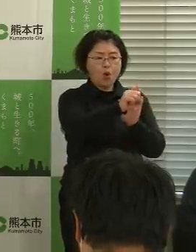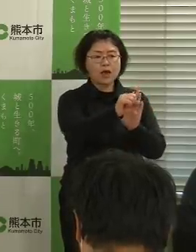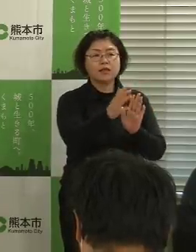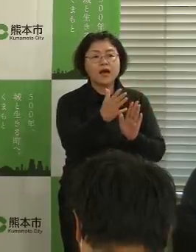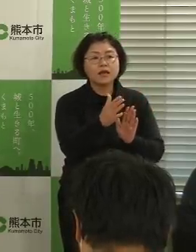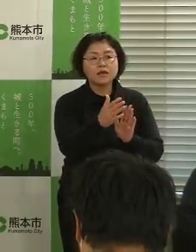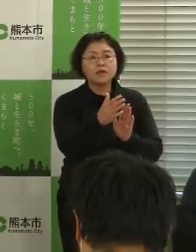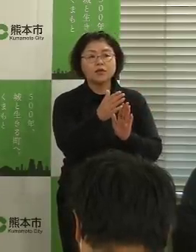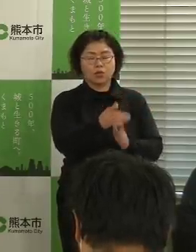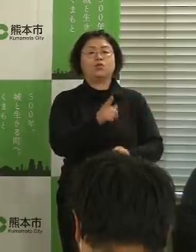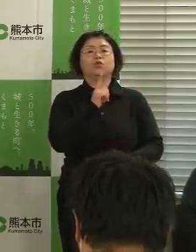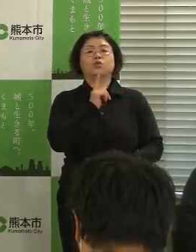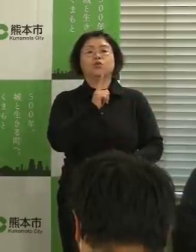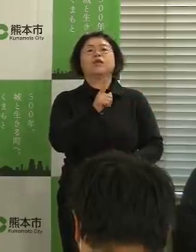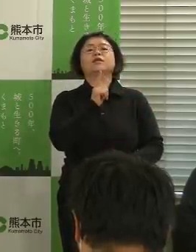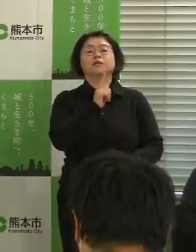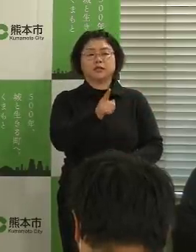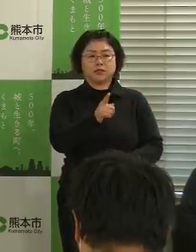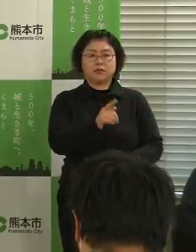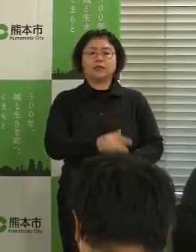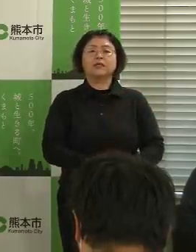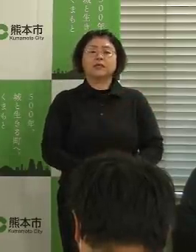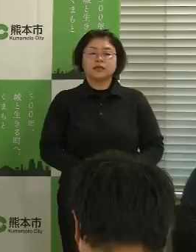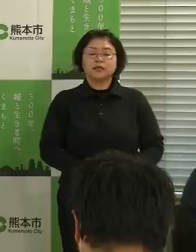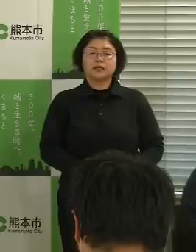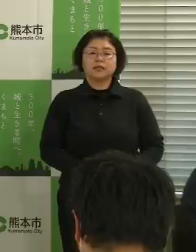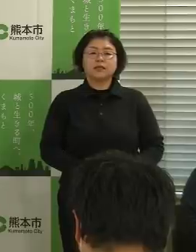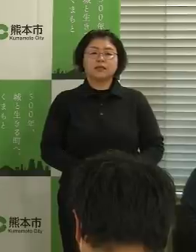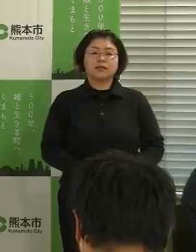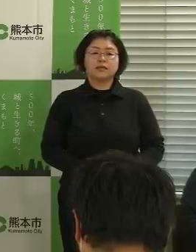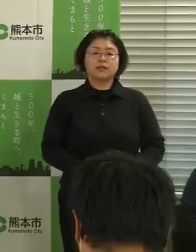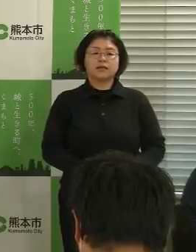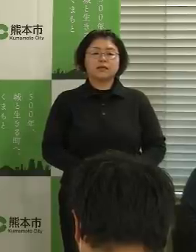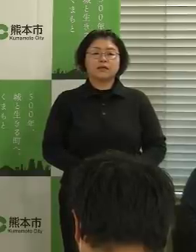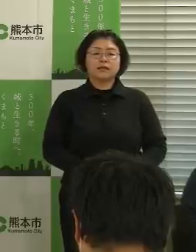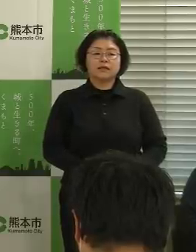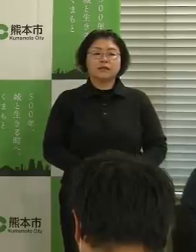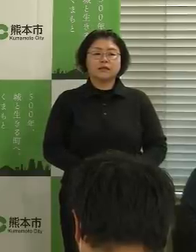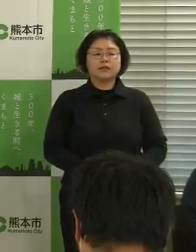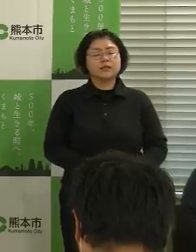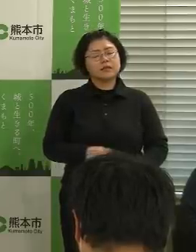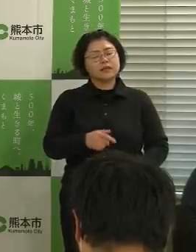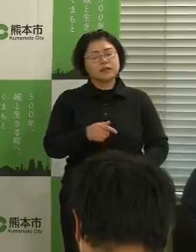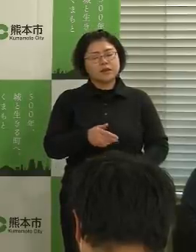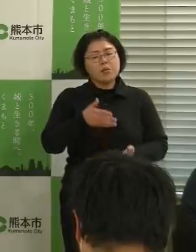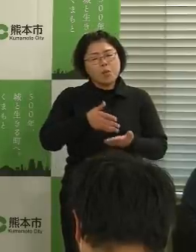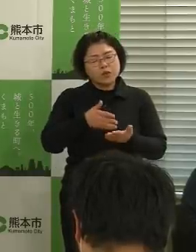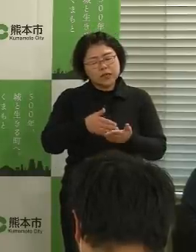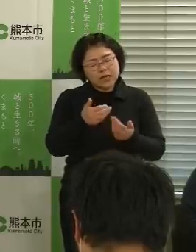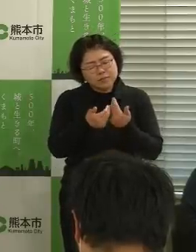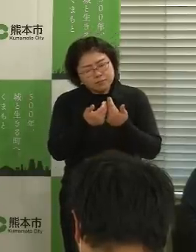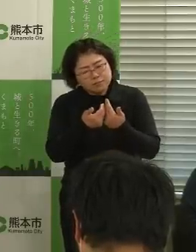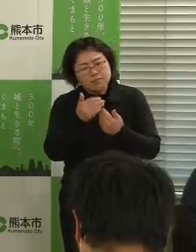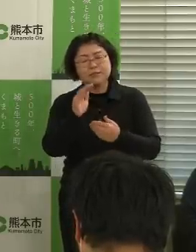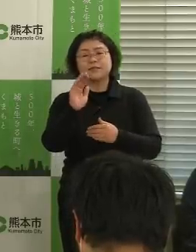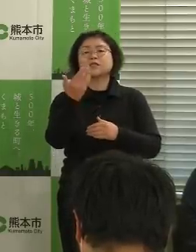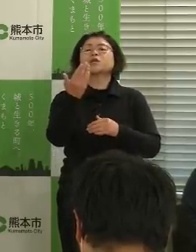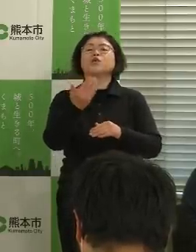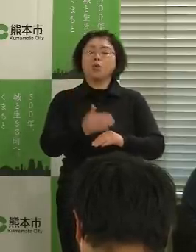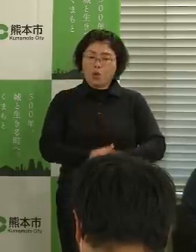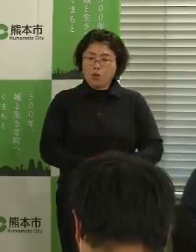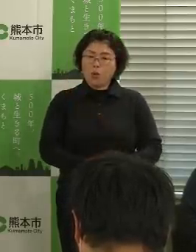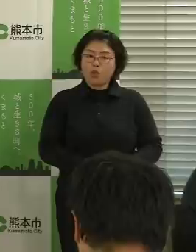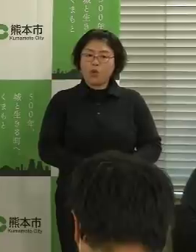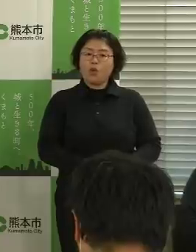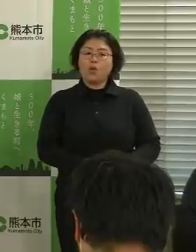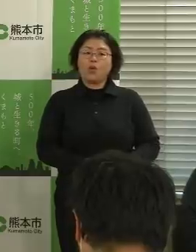われております。そこで大変申し上げにくいことでございますが、